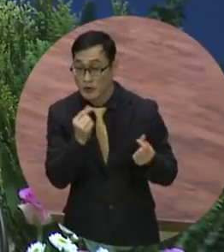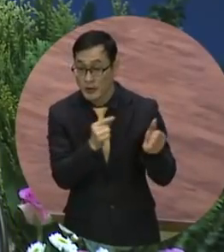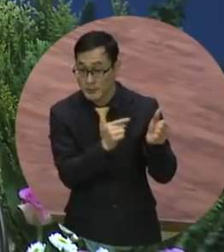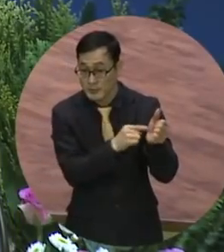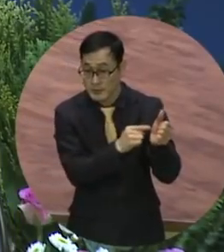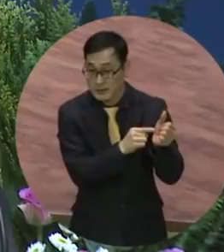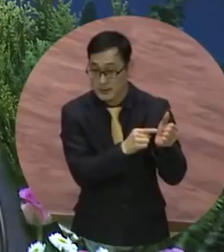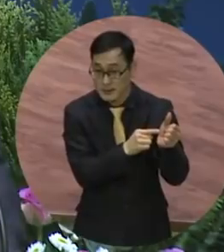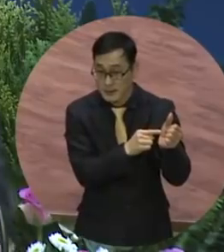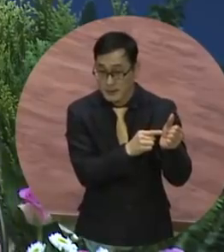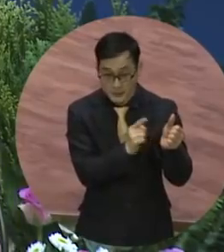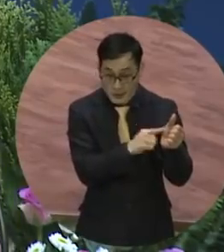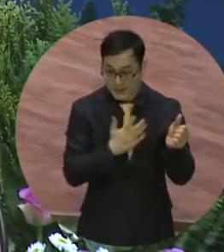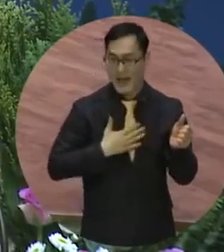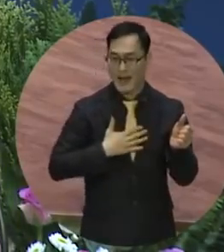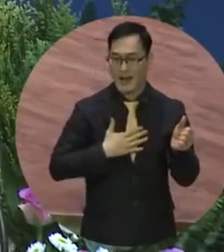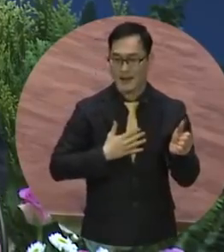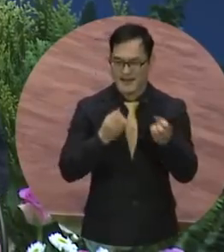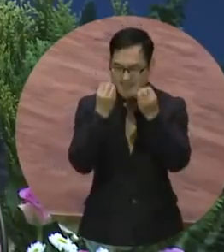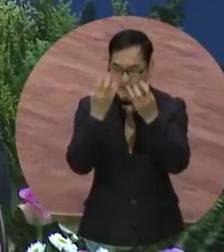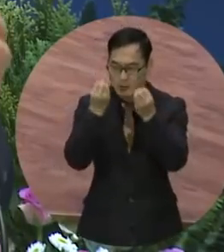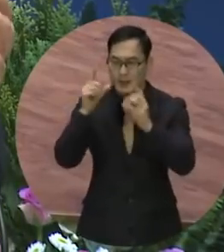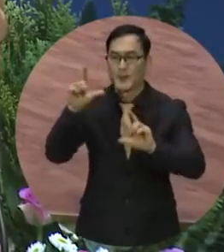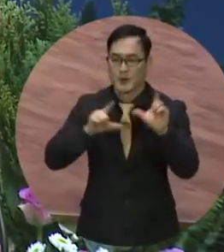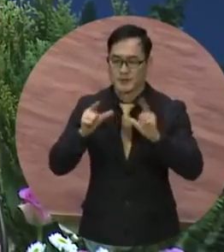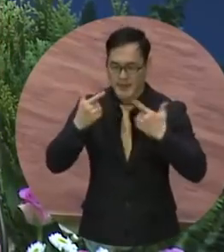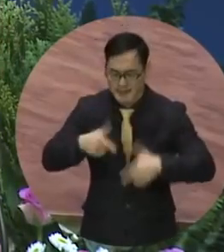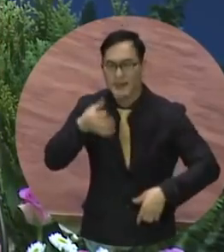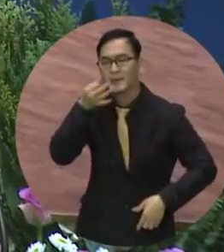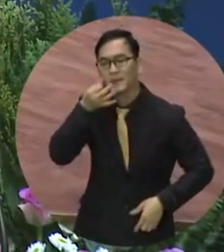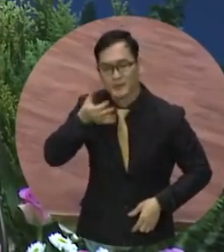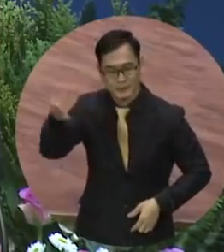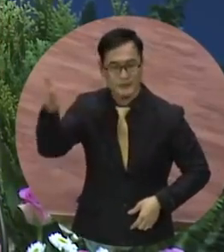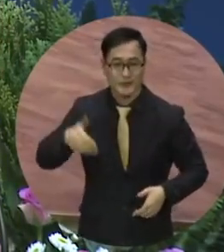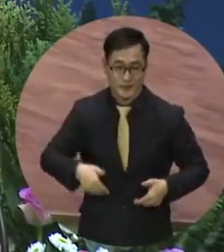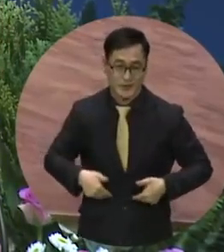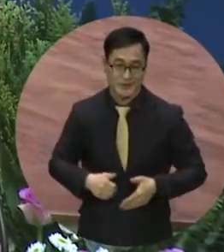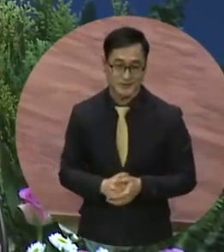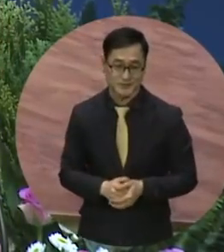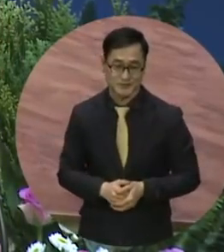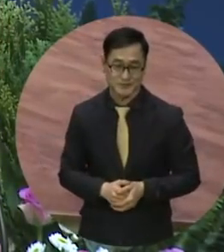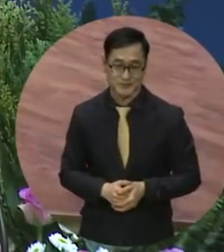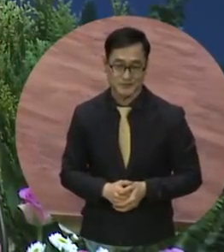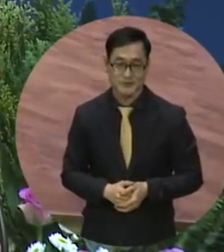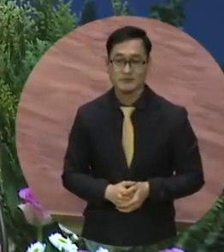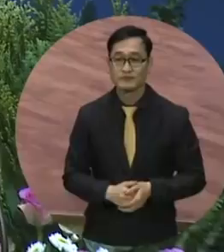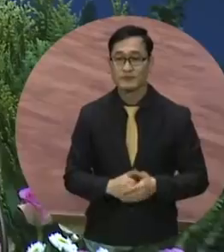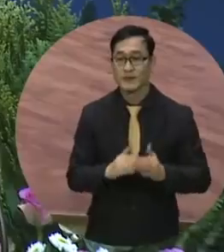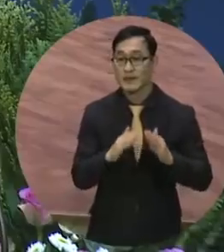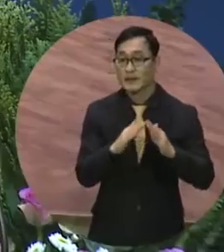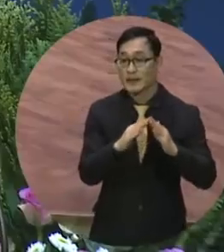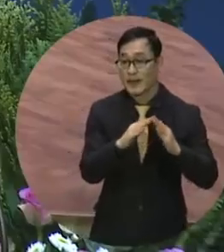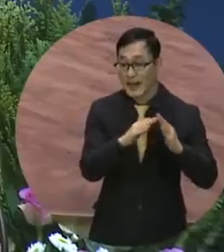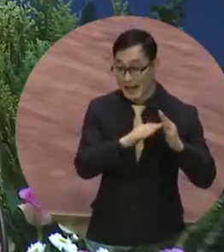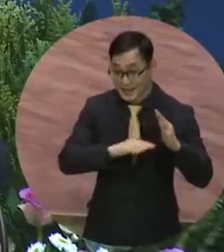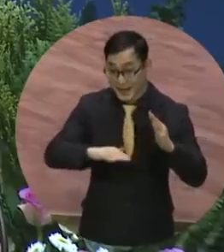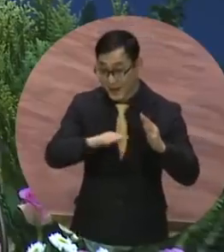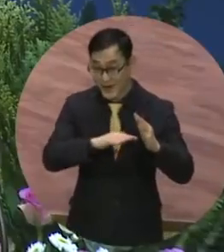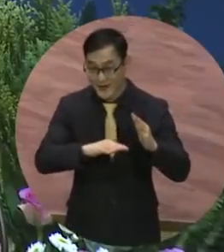아시겠어요? 그 가정생활도 마찬가지. 이 봄이 싹 시작되면요, 이렇게 침대 방향도